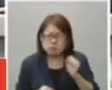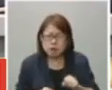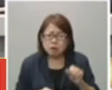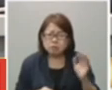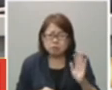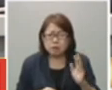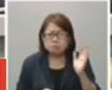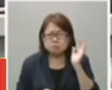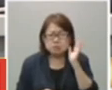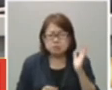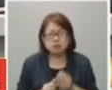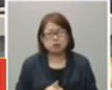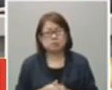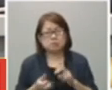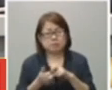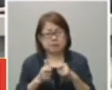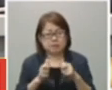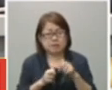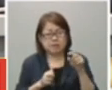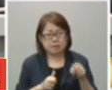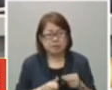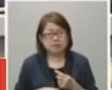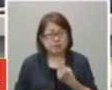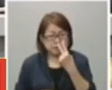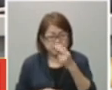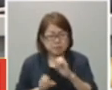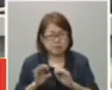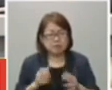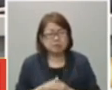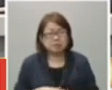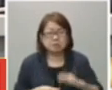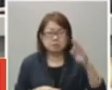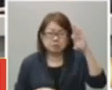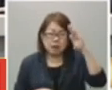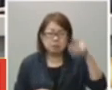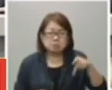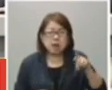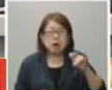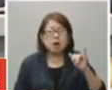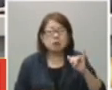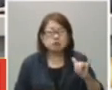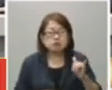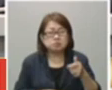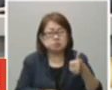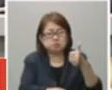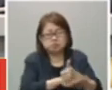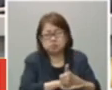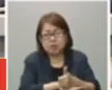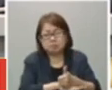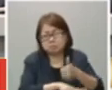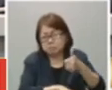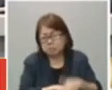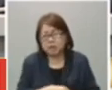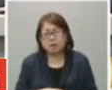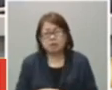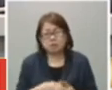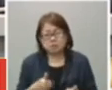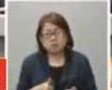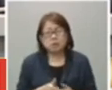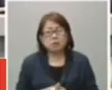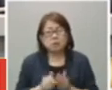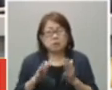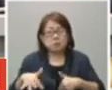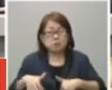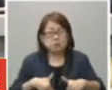สิ่งเหล่านี้แหละครับสะท้อนให้เห็นว่าพลเอกประยุทธ์ไร้ความเป็นผู้นำจนไม่สามารถที่จะบริหารความรู้สึก